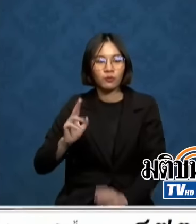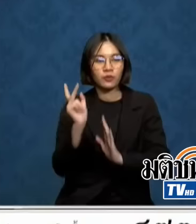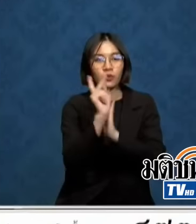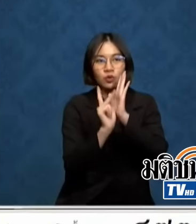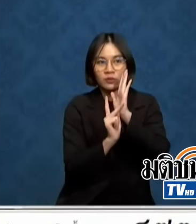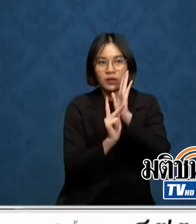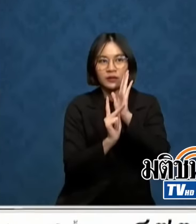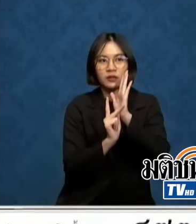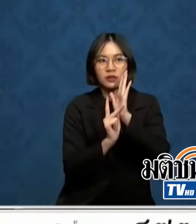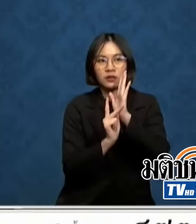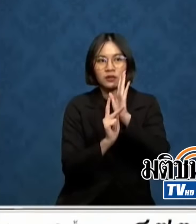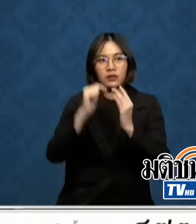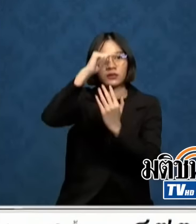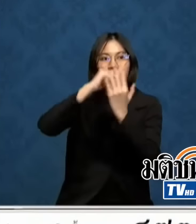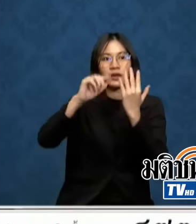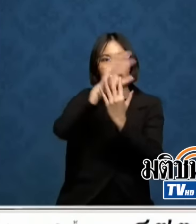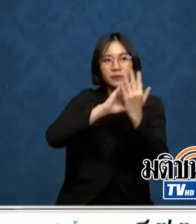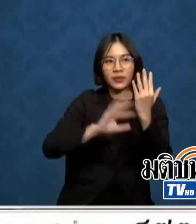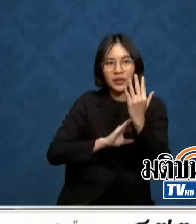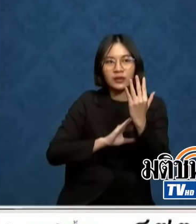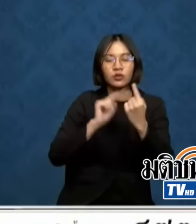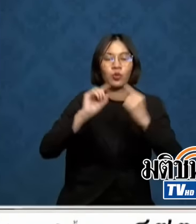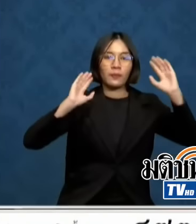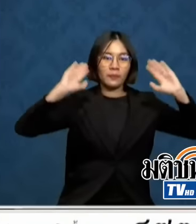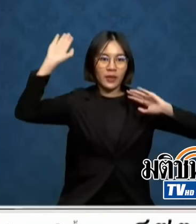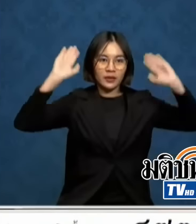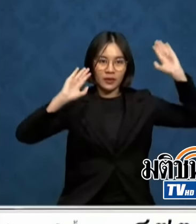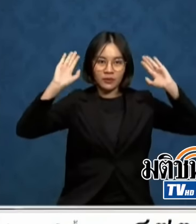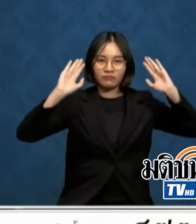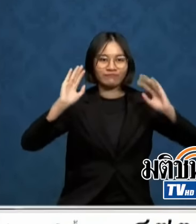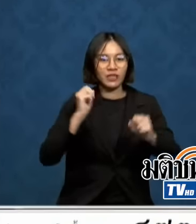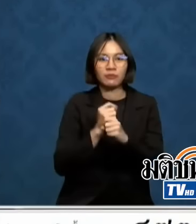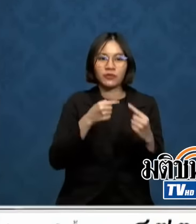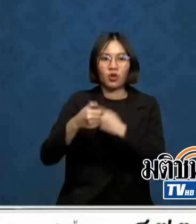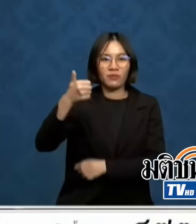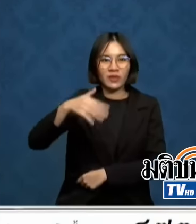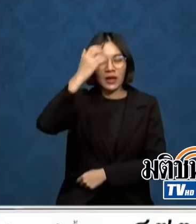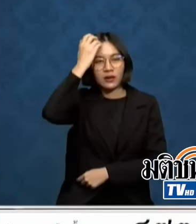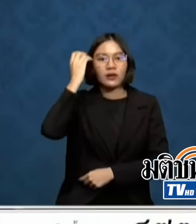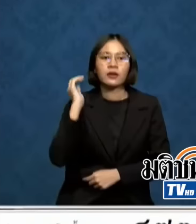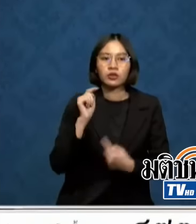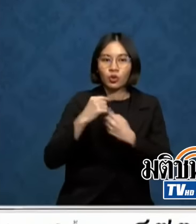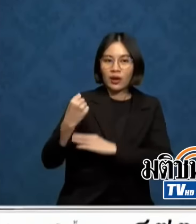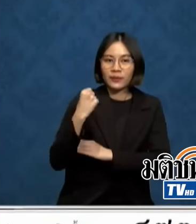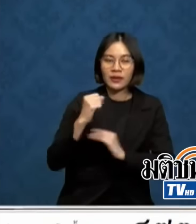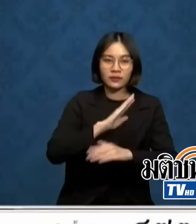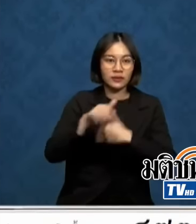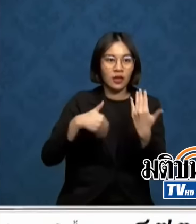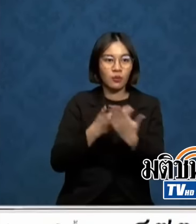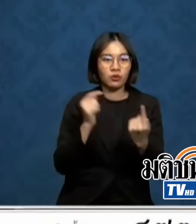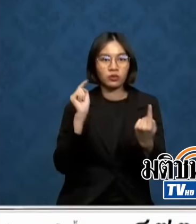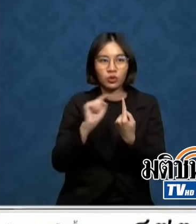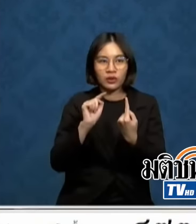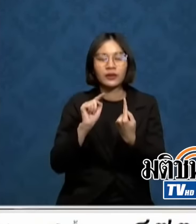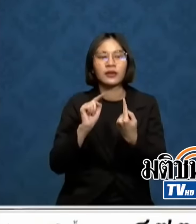กฎหมายของประเทศที่เป็นประชาธิปไตยไม่ได้บรรดาการใช้อำนาจเหล่านี้คือ